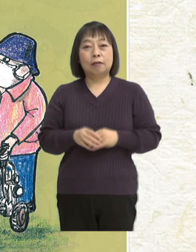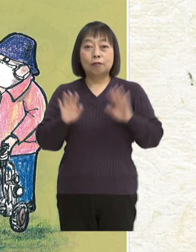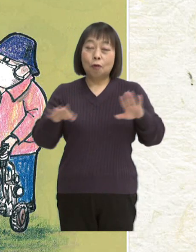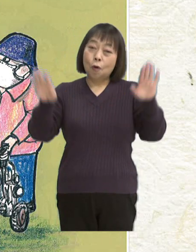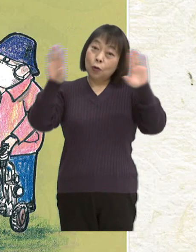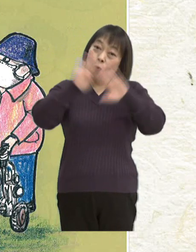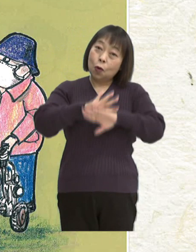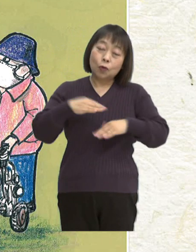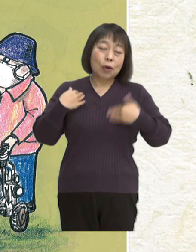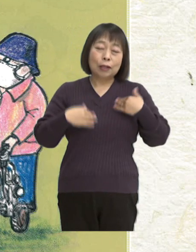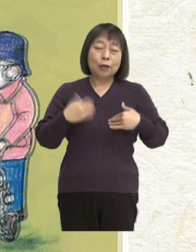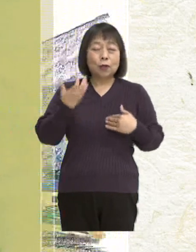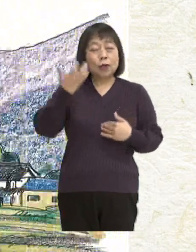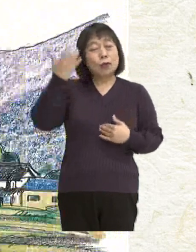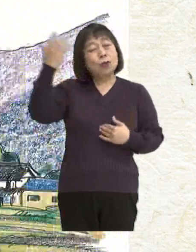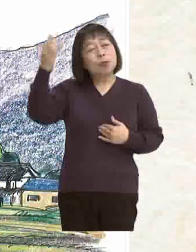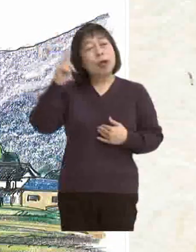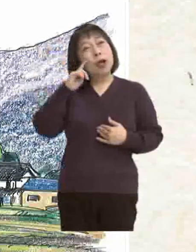そうやわ。